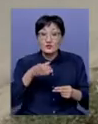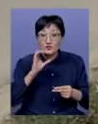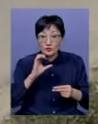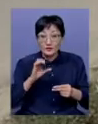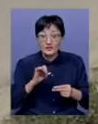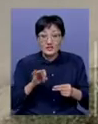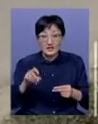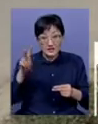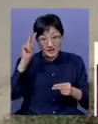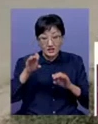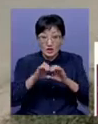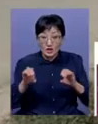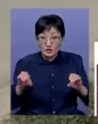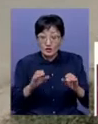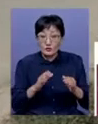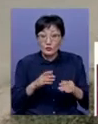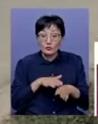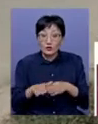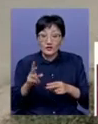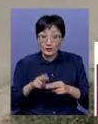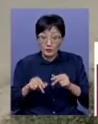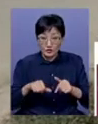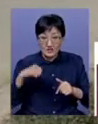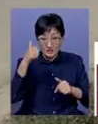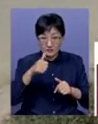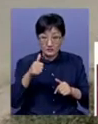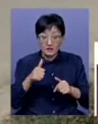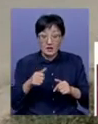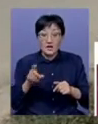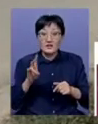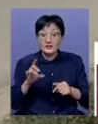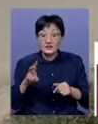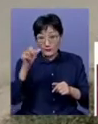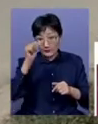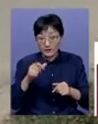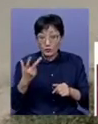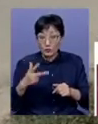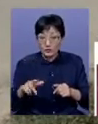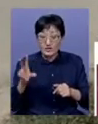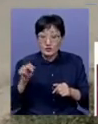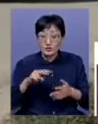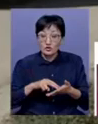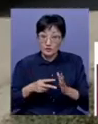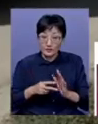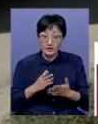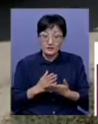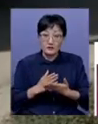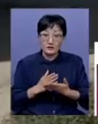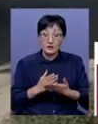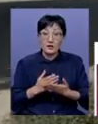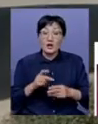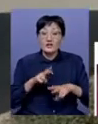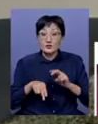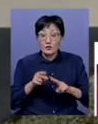толықтай аяқтау осы ағымдағы жылдың қараша айының 30-ына жоспарланған. Бірақ жаңа